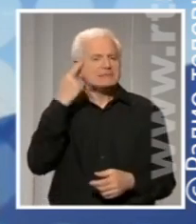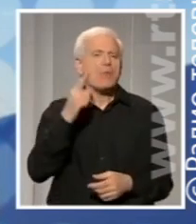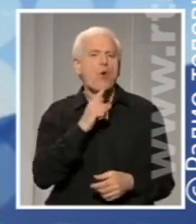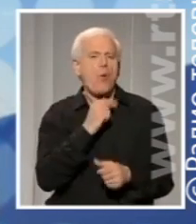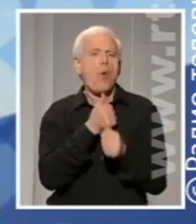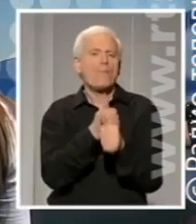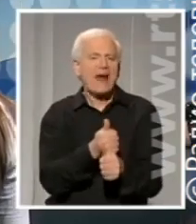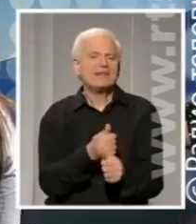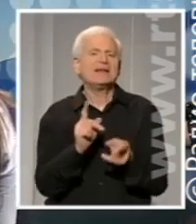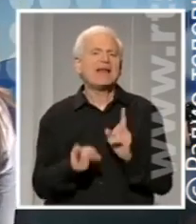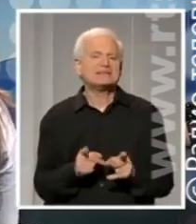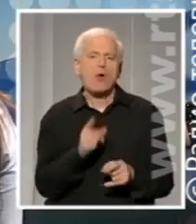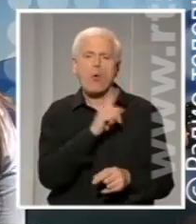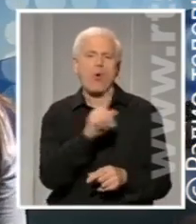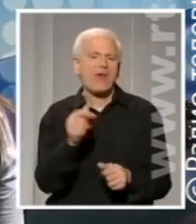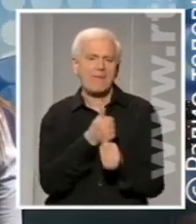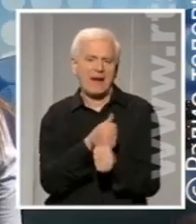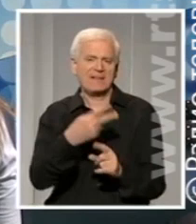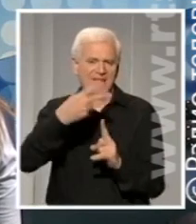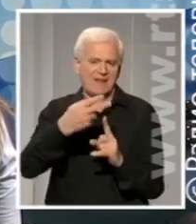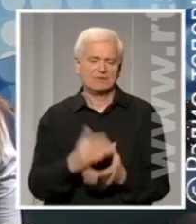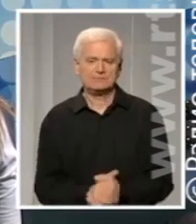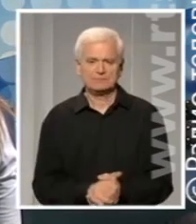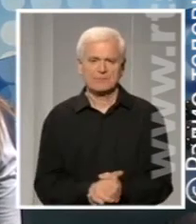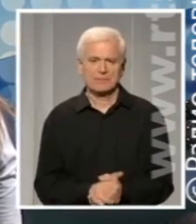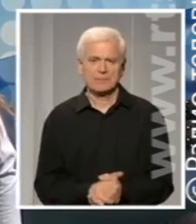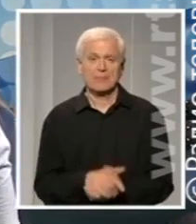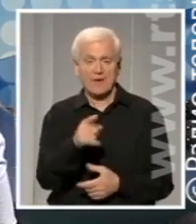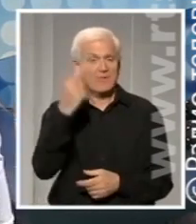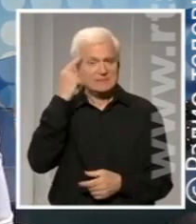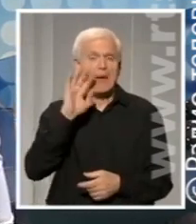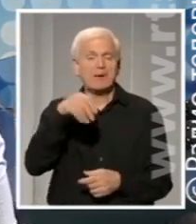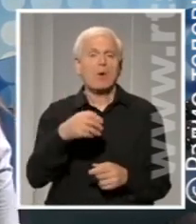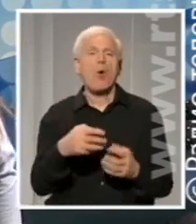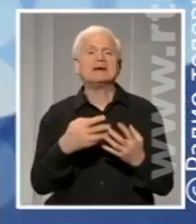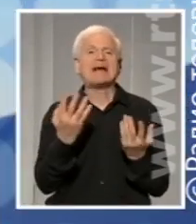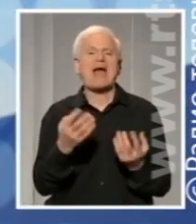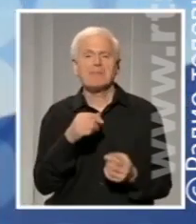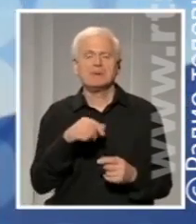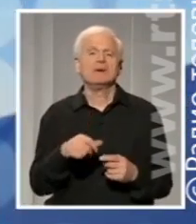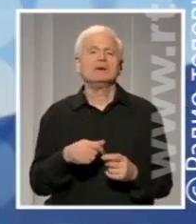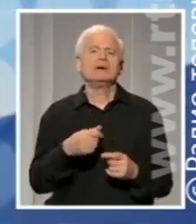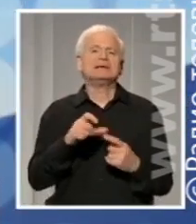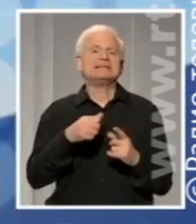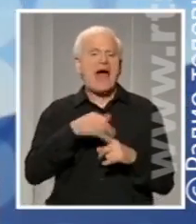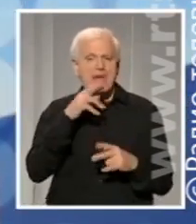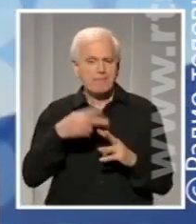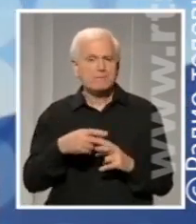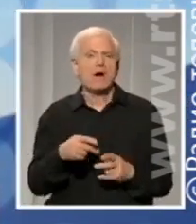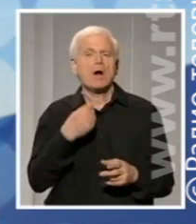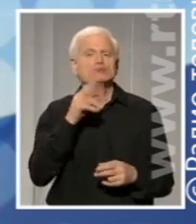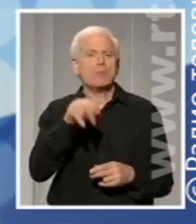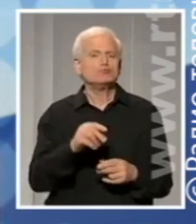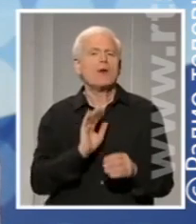pratio nastavu, ako nije. Dakle, kada ako kažete dobijem, vidimo, mislite možda preko Skype-a ili ne? Može i preko Skype-a, može dakle,